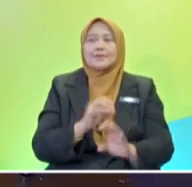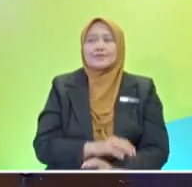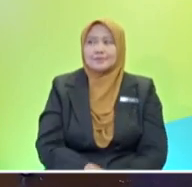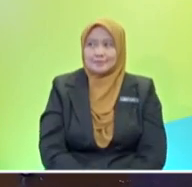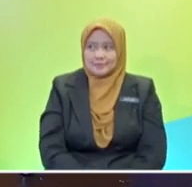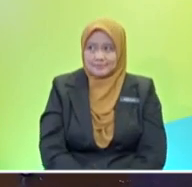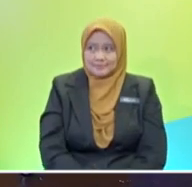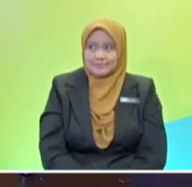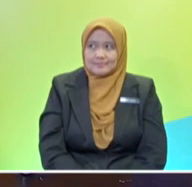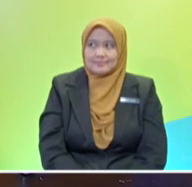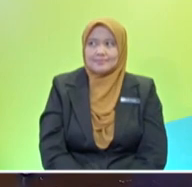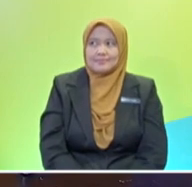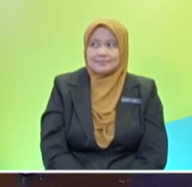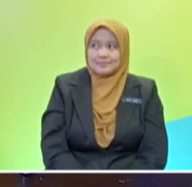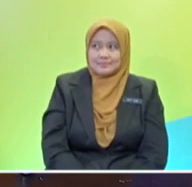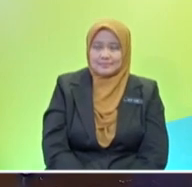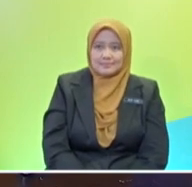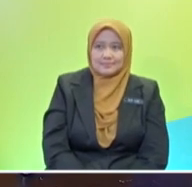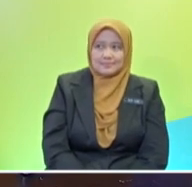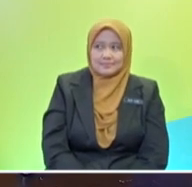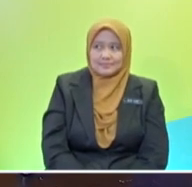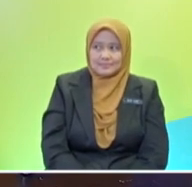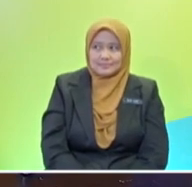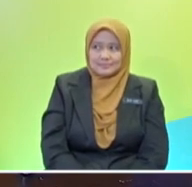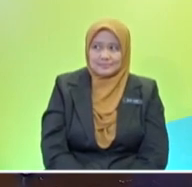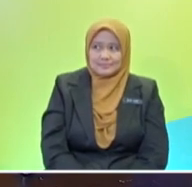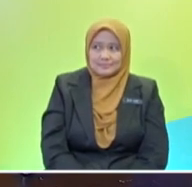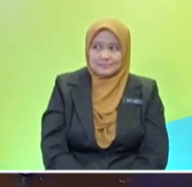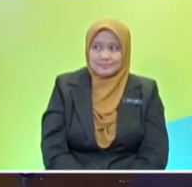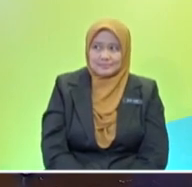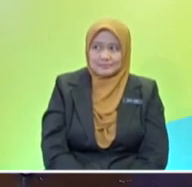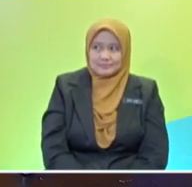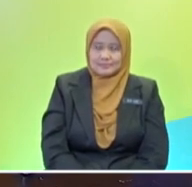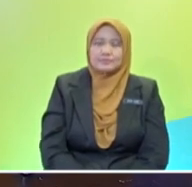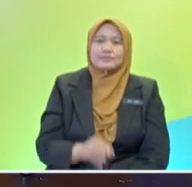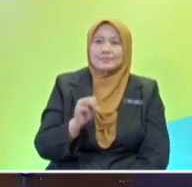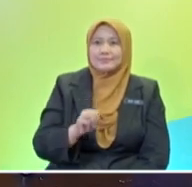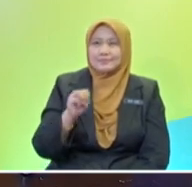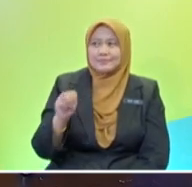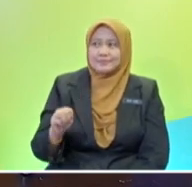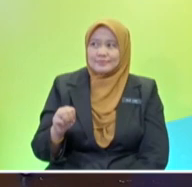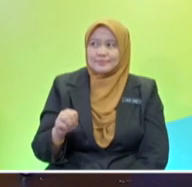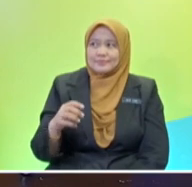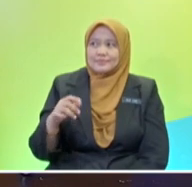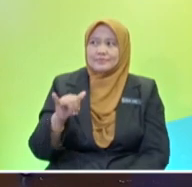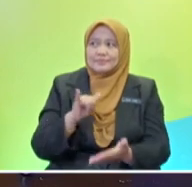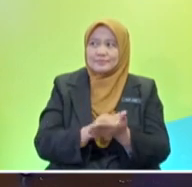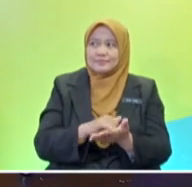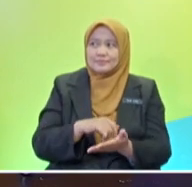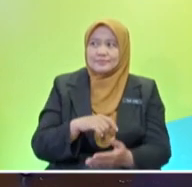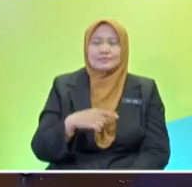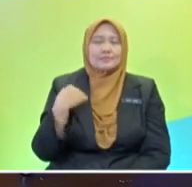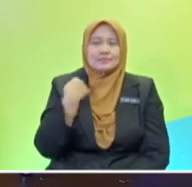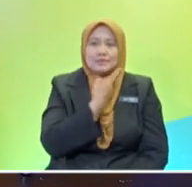kelapa jarang-jarang sikit. Gitu. Okey. Okeylah Din. Okey, murid-murid di luar sana. Gitulah kita dah pun